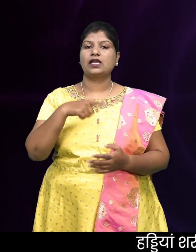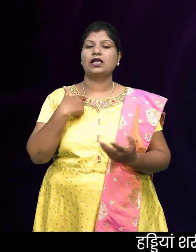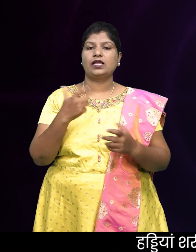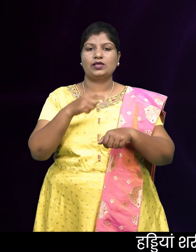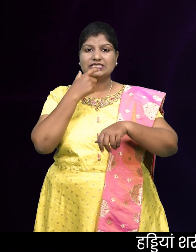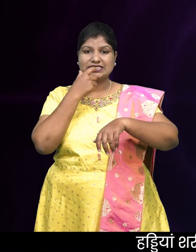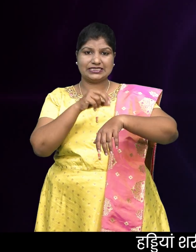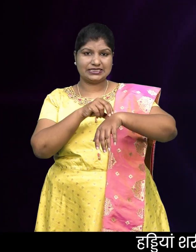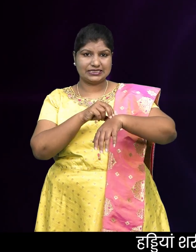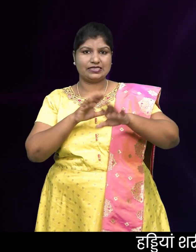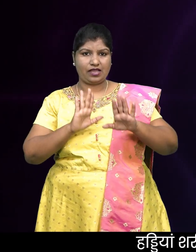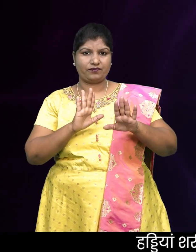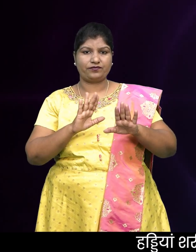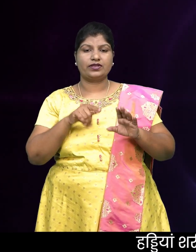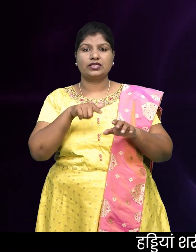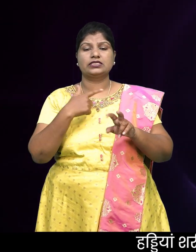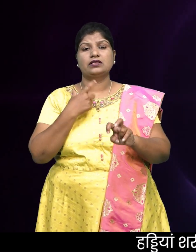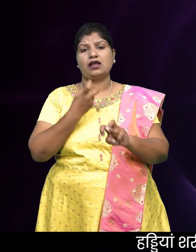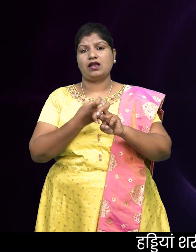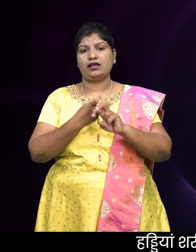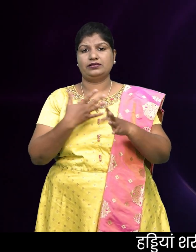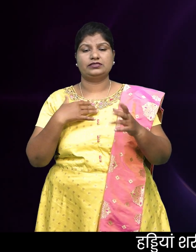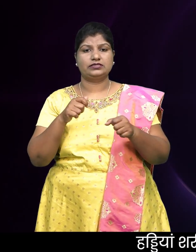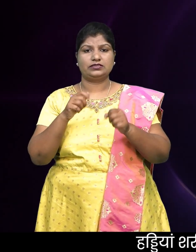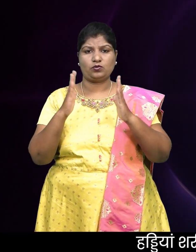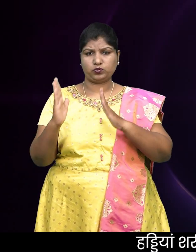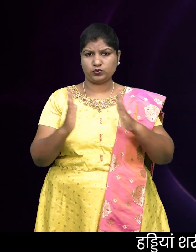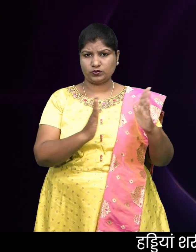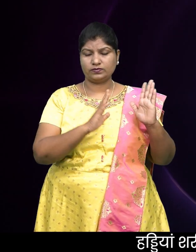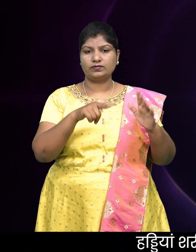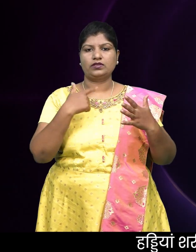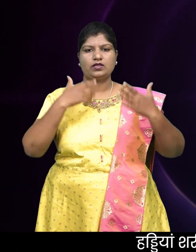हड्डियां शरीर के कठोर ढांचे का निर्माण करती है।